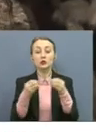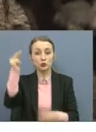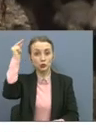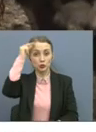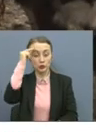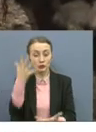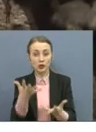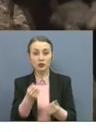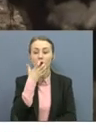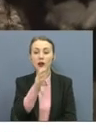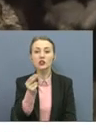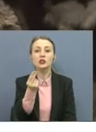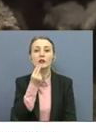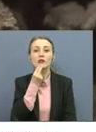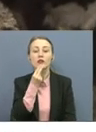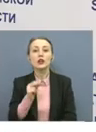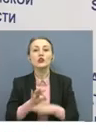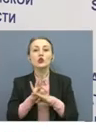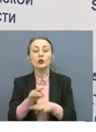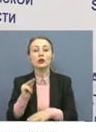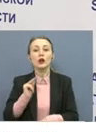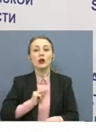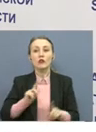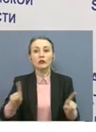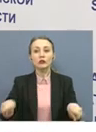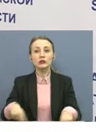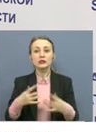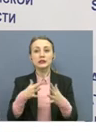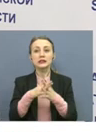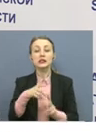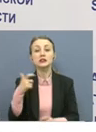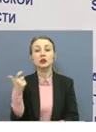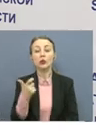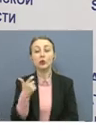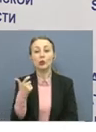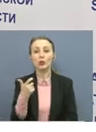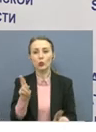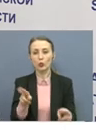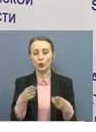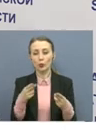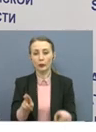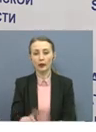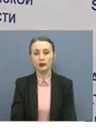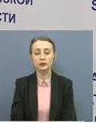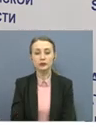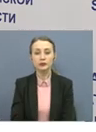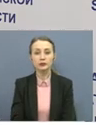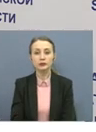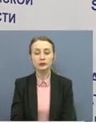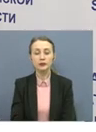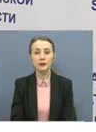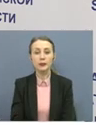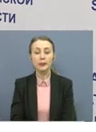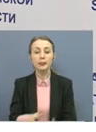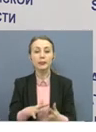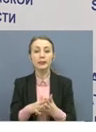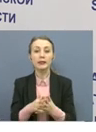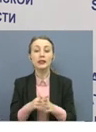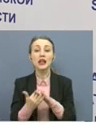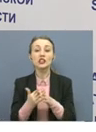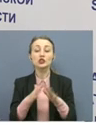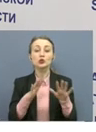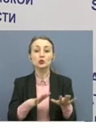атакәсіптің ырыздығын ысырап етпей келеді. Елбасымыздың бастамасыменен қабылданған әрі қарамал етінің экспорттық потенциалын арттыру деген әлеуетін